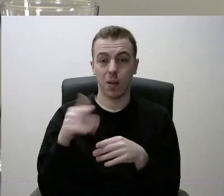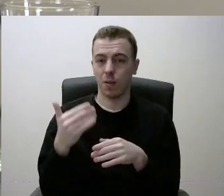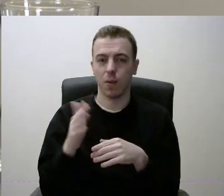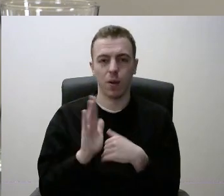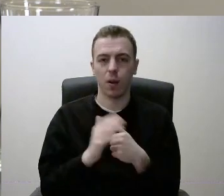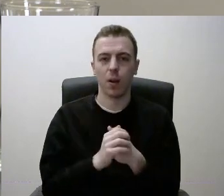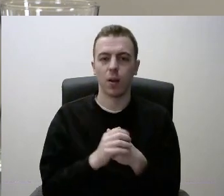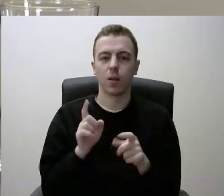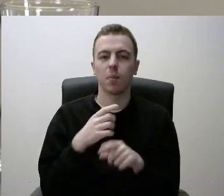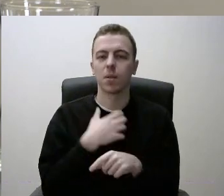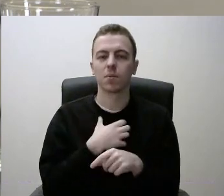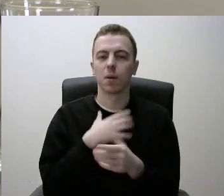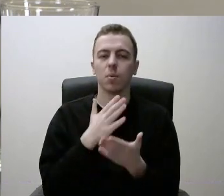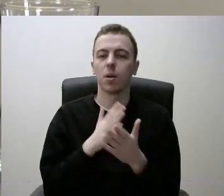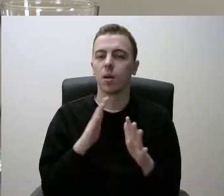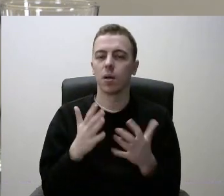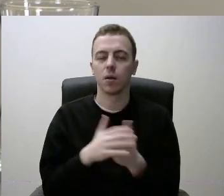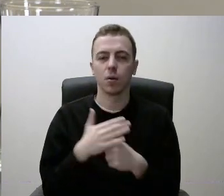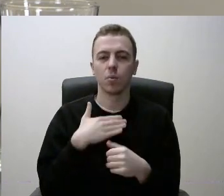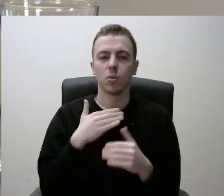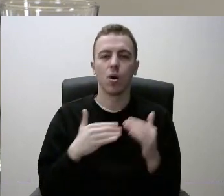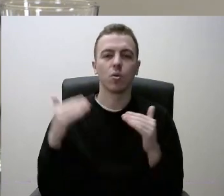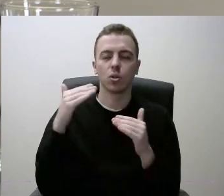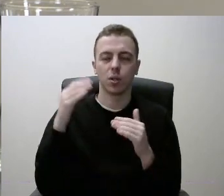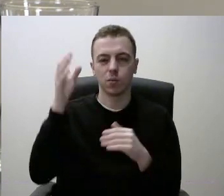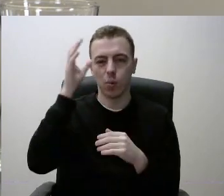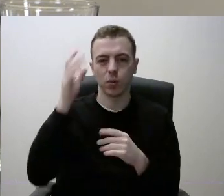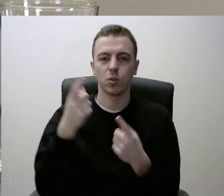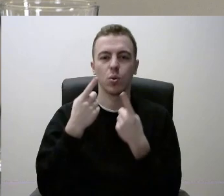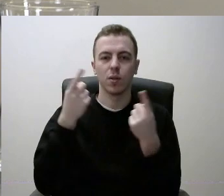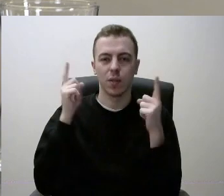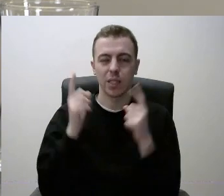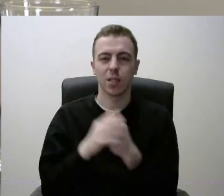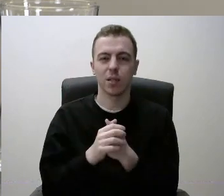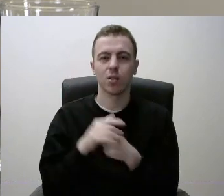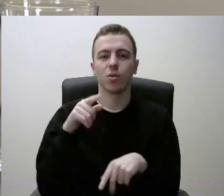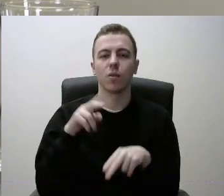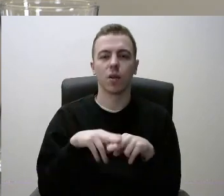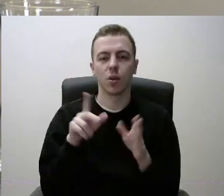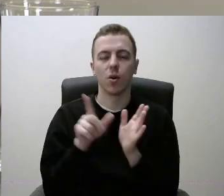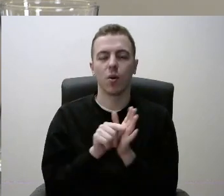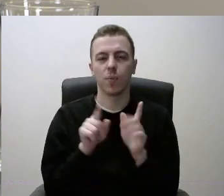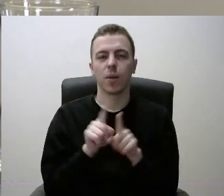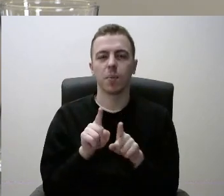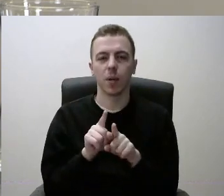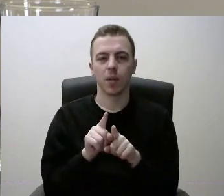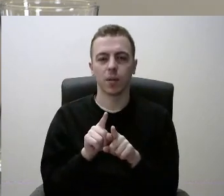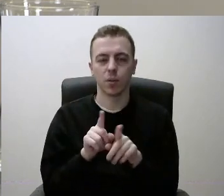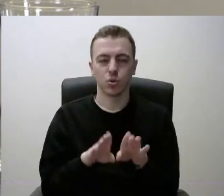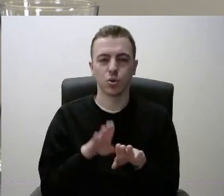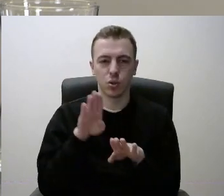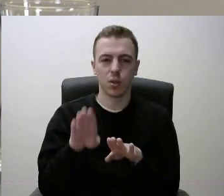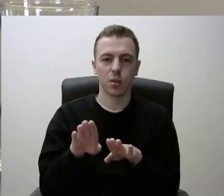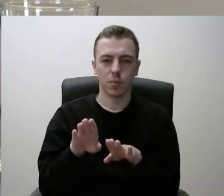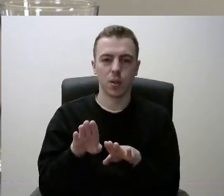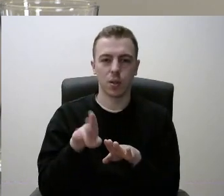kas labai svarbu, tai mūsų aukštasis mokslas, universitetas. Mes šioje vietoje turėtumėm irgi žengti į priekį,